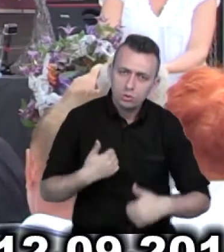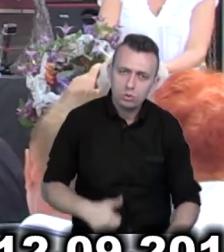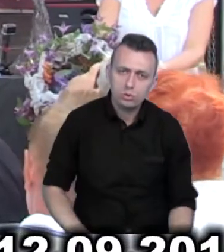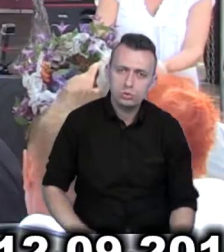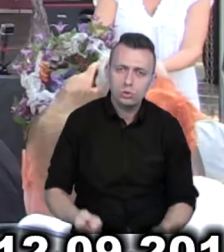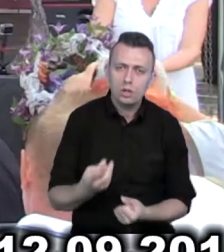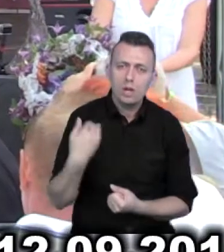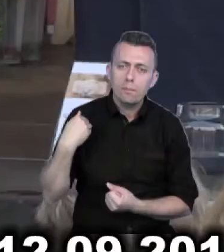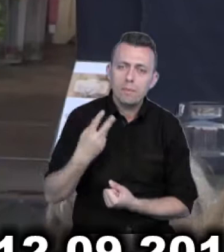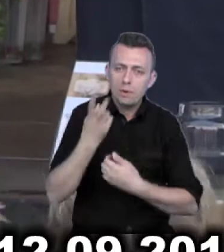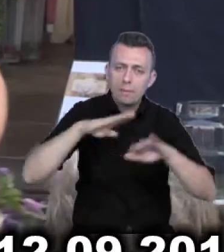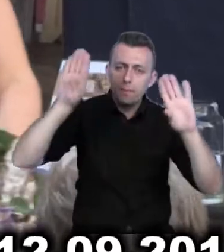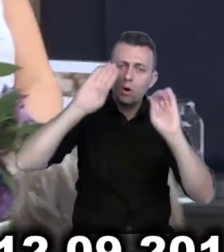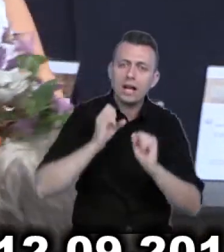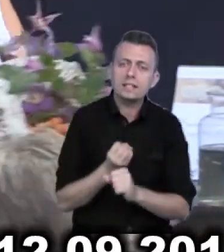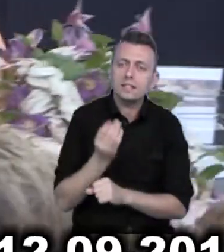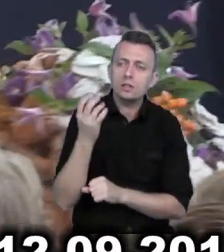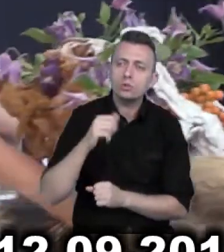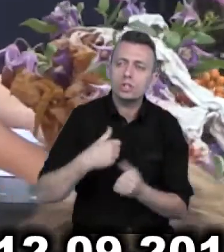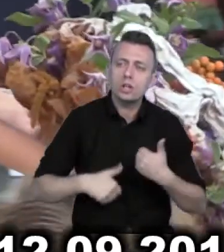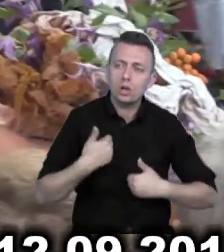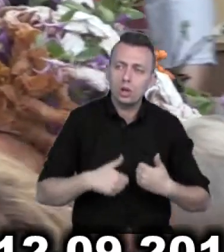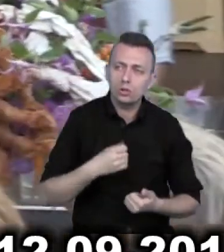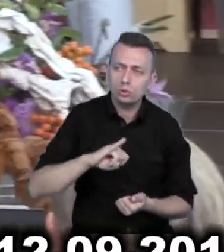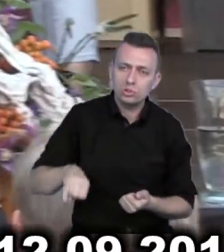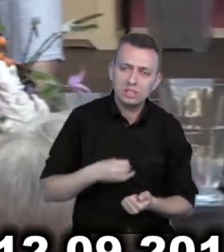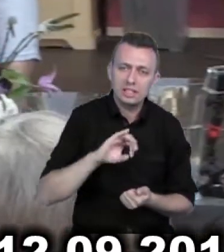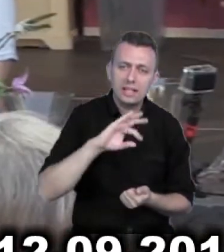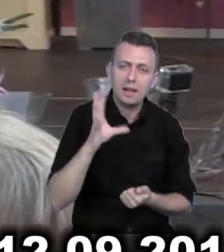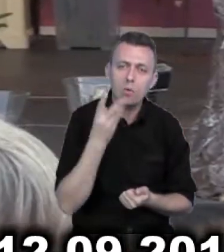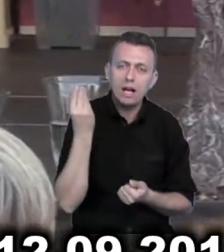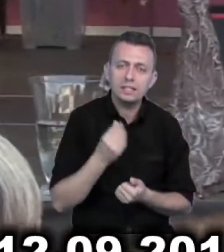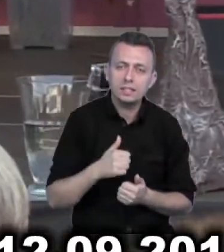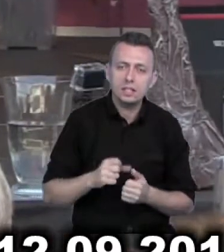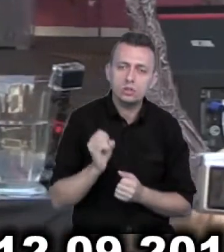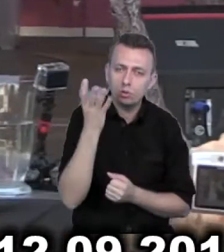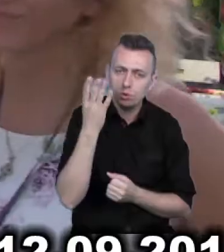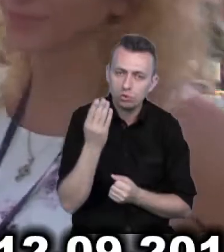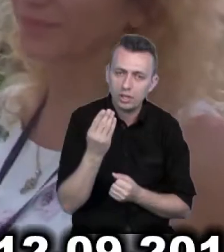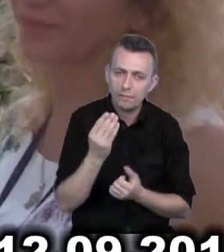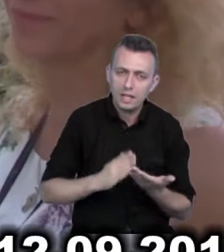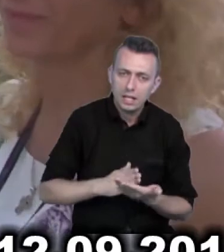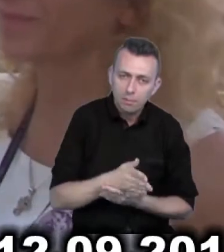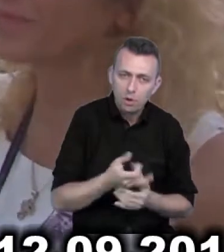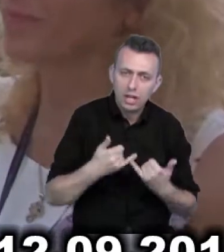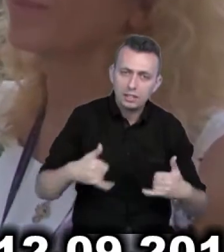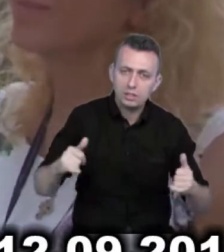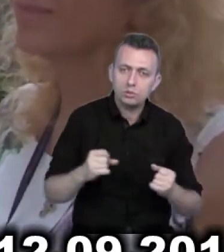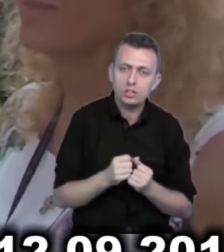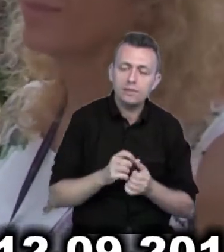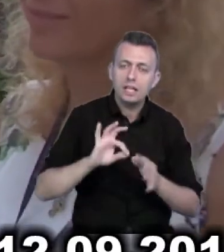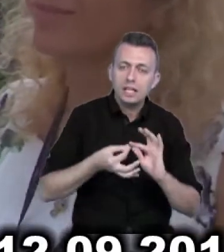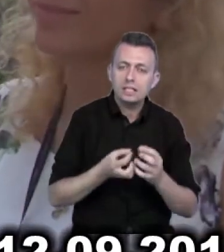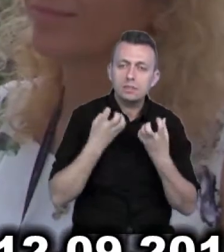pokazy florystyczne, konkurs na najpiękniejszą różę wystawy, warsztaty florystyczne, udzielano również porad różanych. Gdybyśmy chcieli posadzić różę w